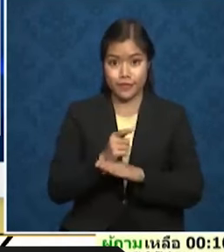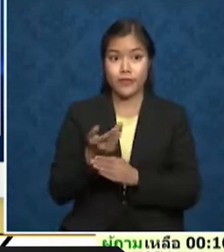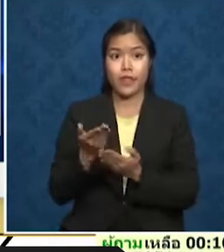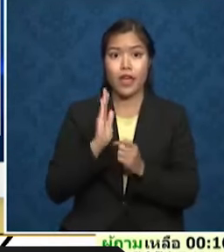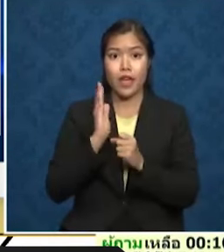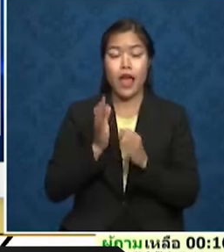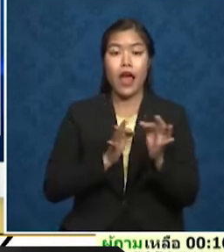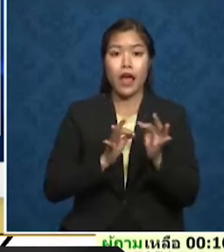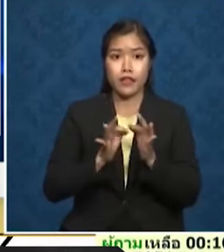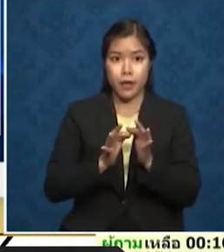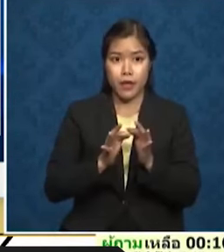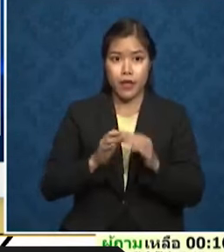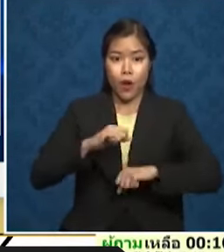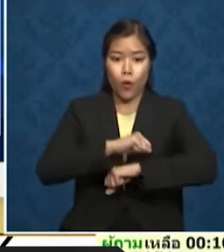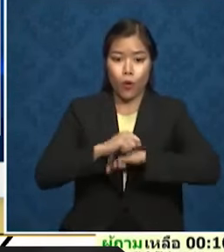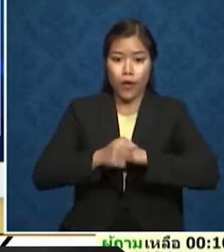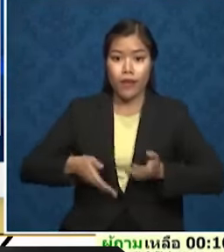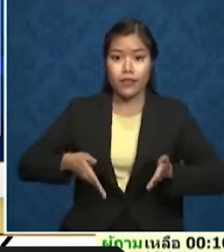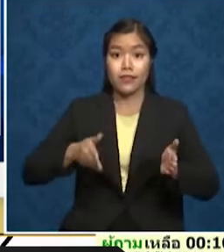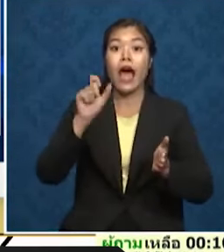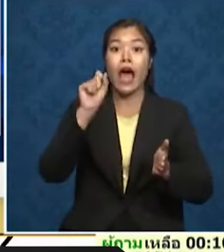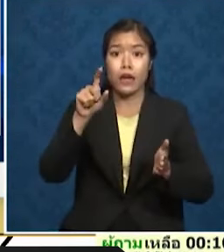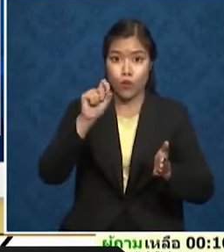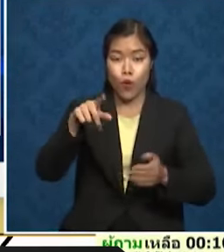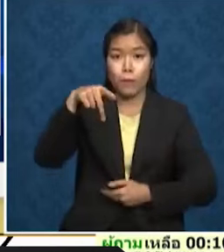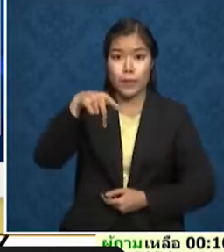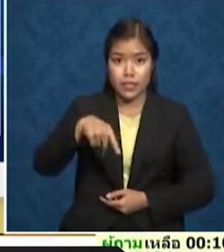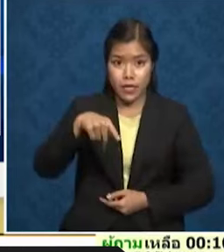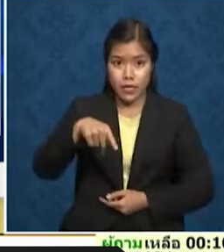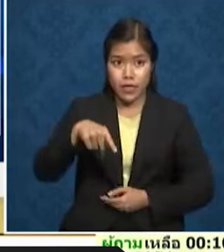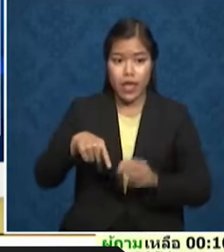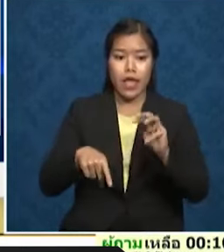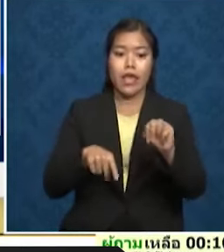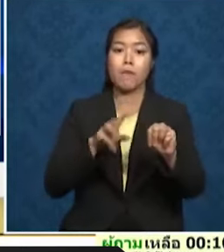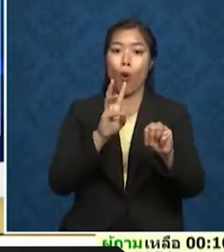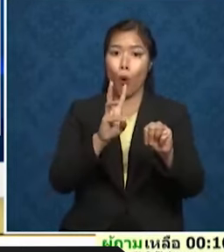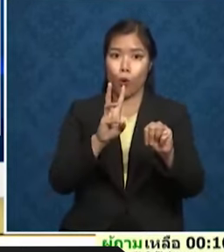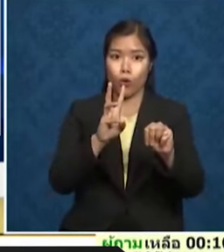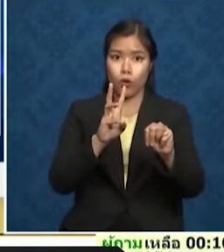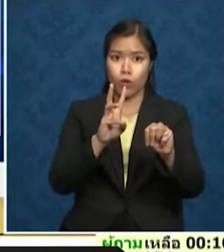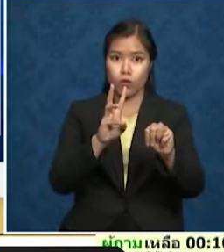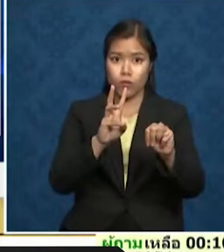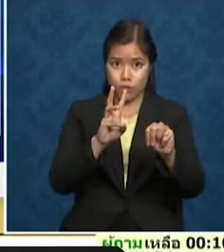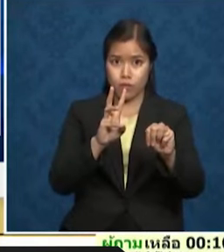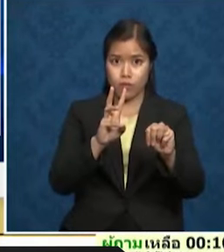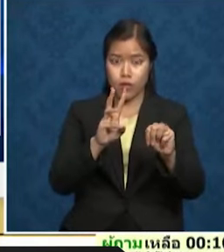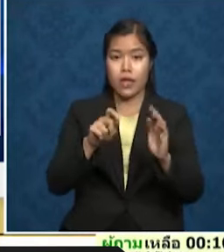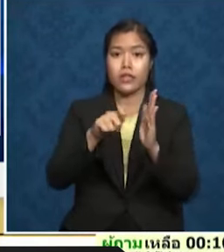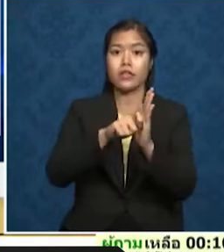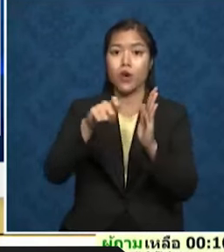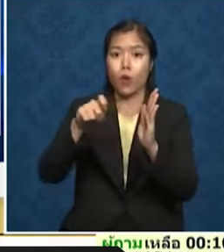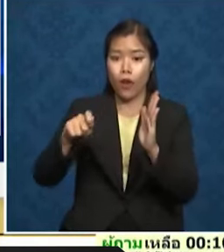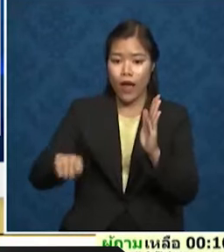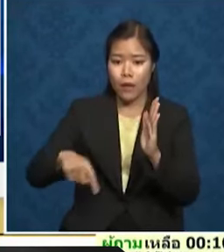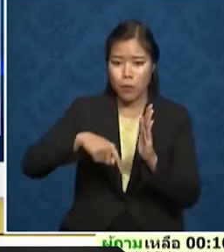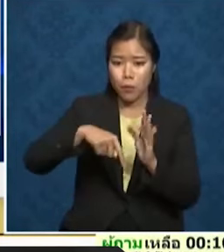างหลวงพิเศษระหว่างเมืองหมายเลข M6 นะคะระหว่างสายบางปะอินนครราชสีมาเป็น